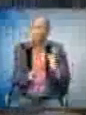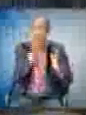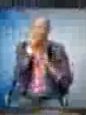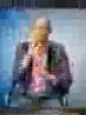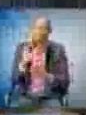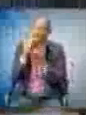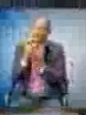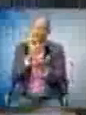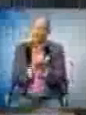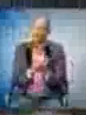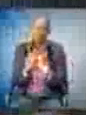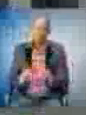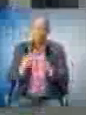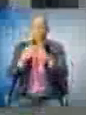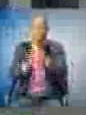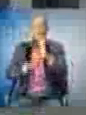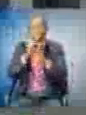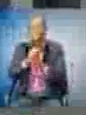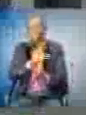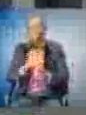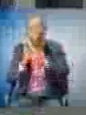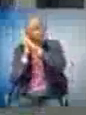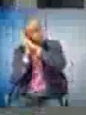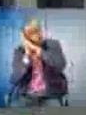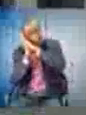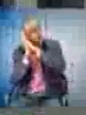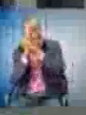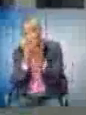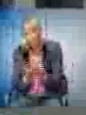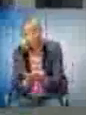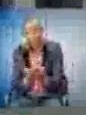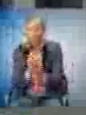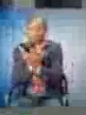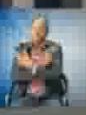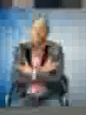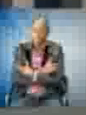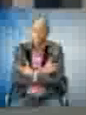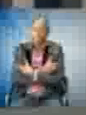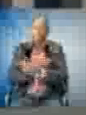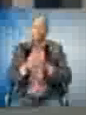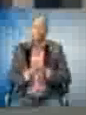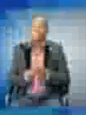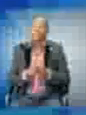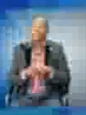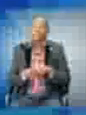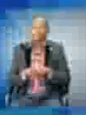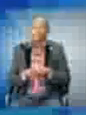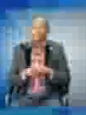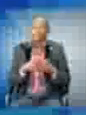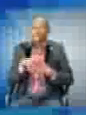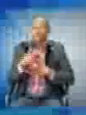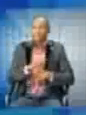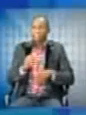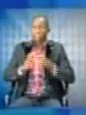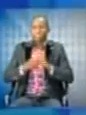temps, les écoliers et élèves dorment tranquillement sur leur laurier pour se refaire. Et